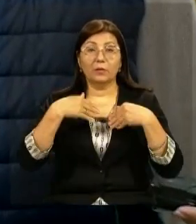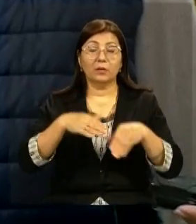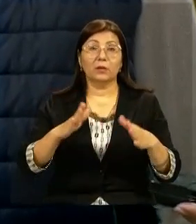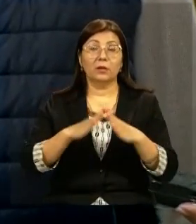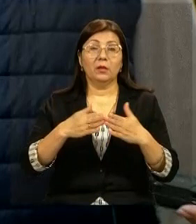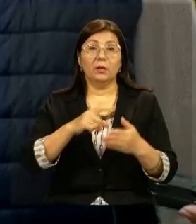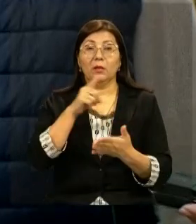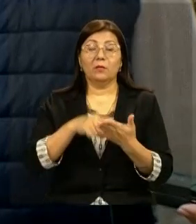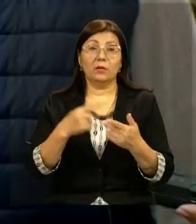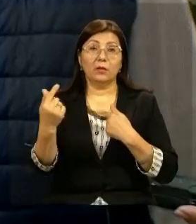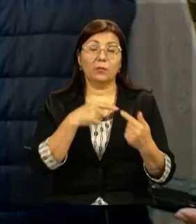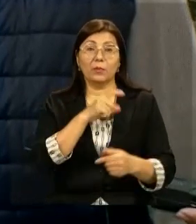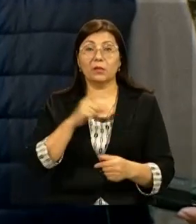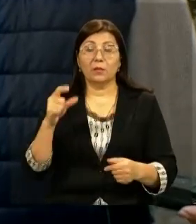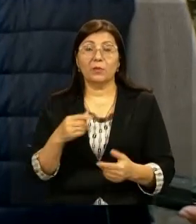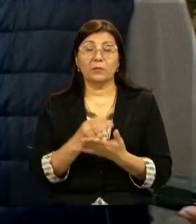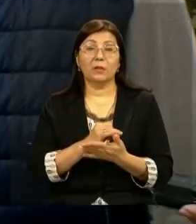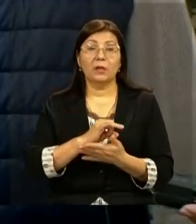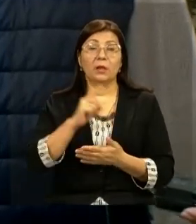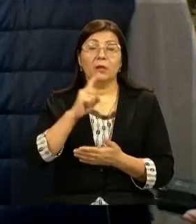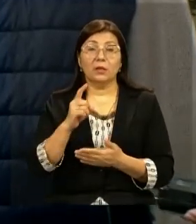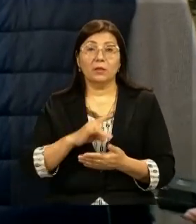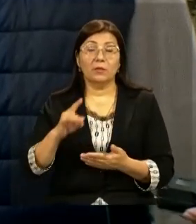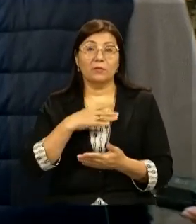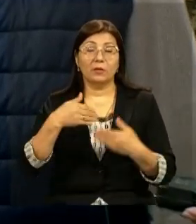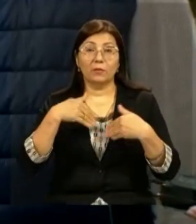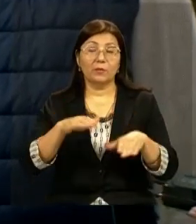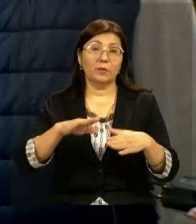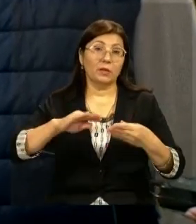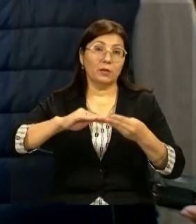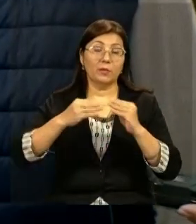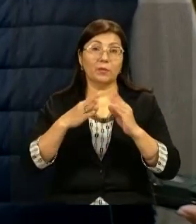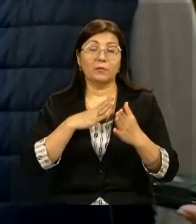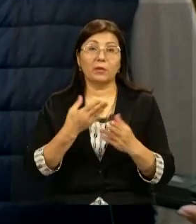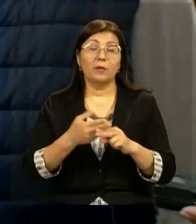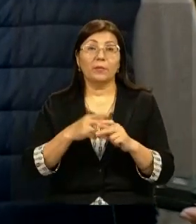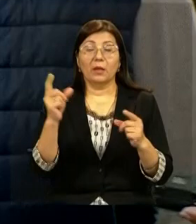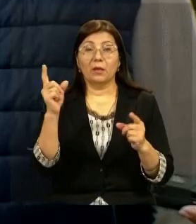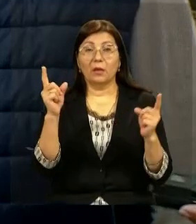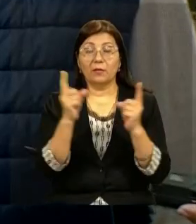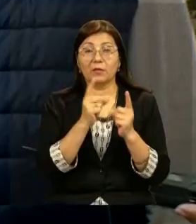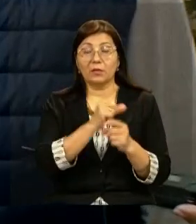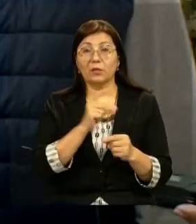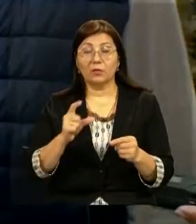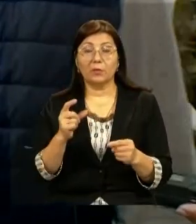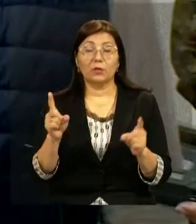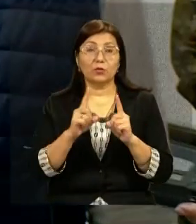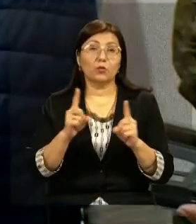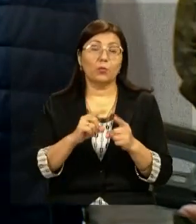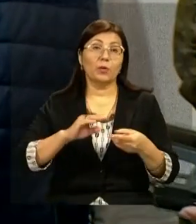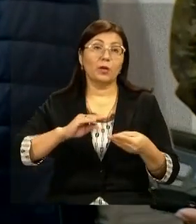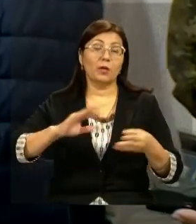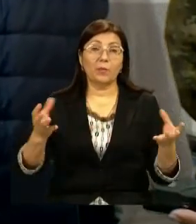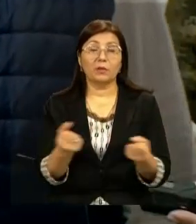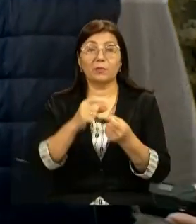вопрос пострадавших. За исключением Иргизского района, в остальных мы уже решаем жилищную проблему. Поэтому я встречаюсь с вами, чтобы обговорить этот вопрос. Перед